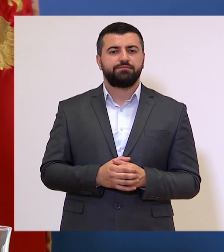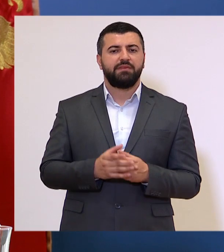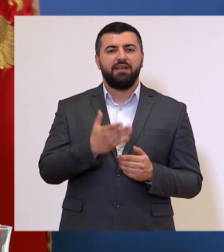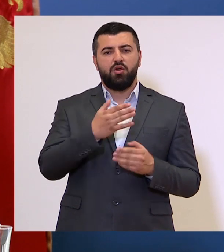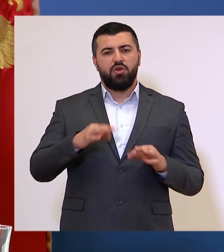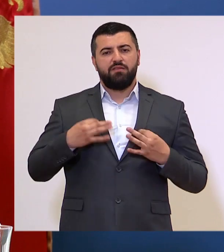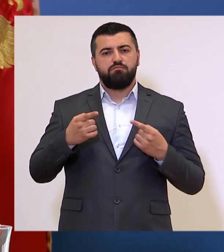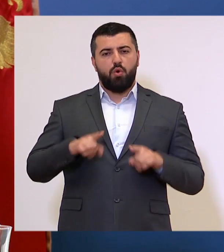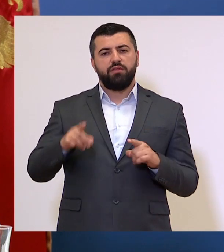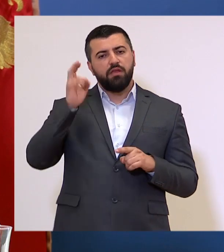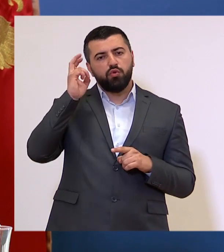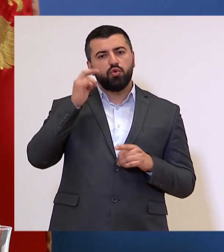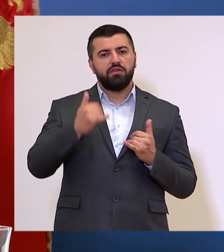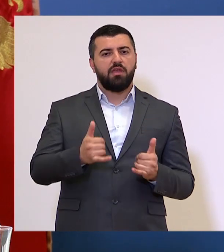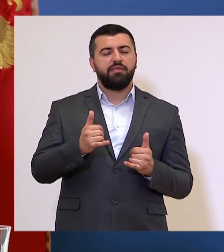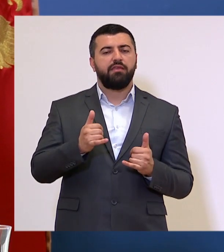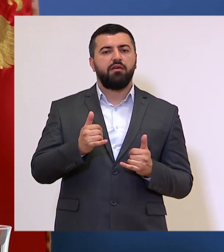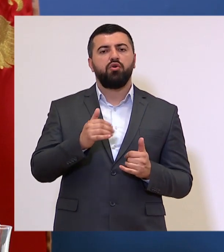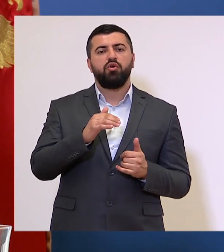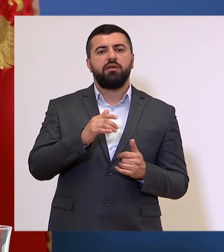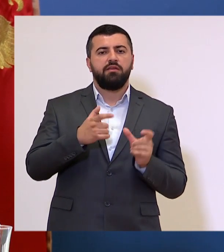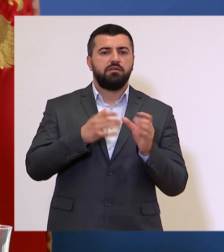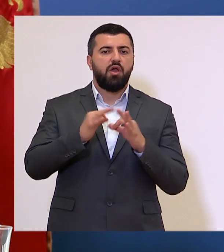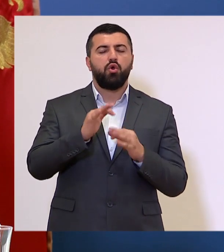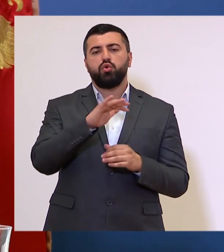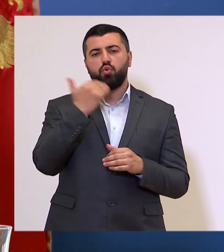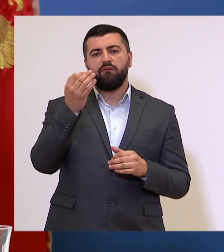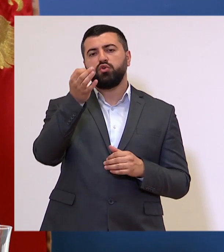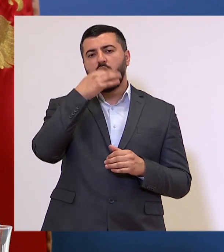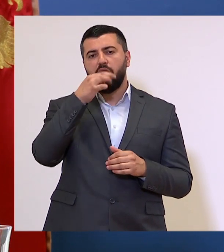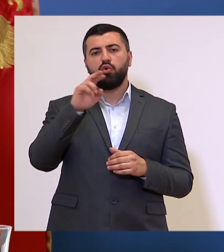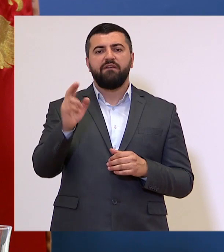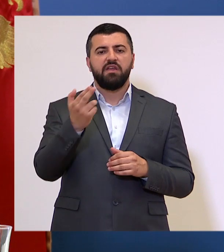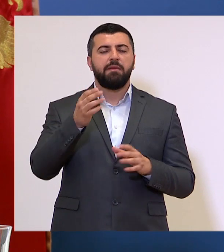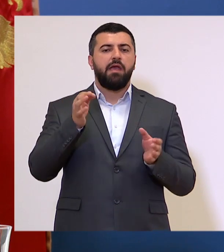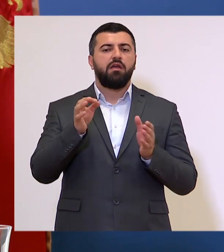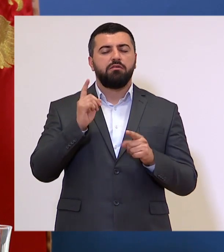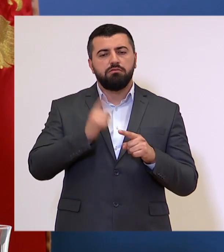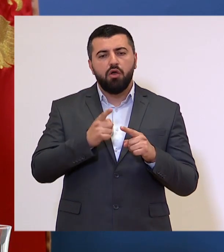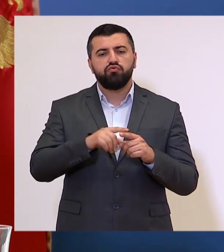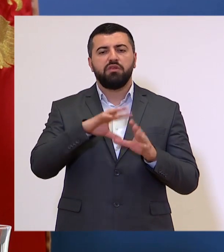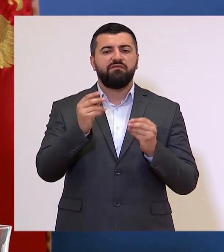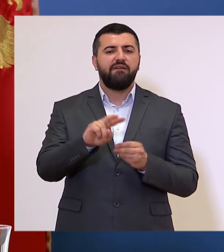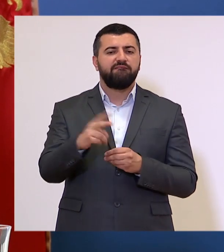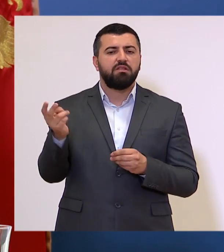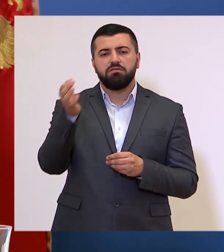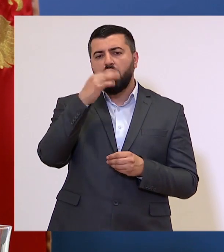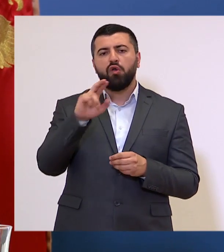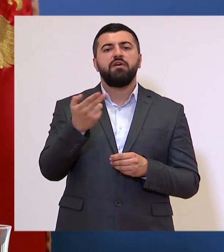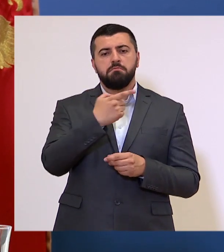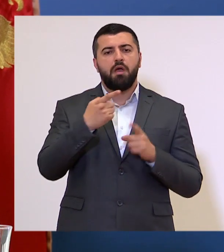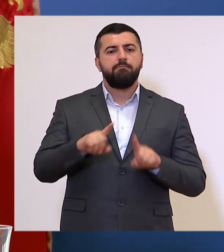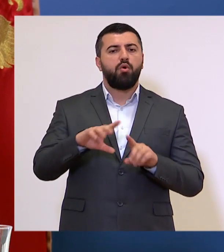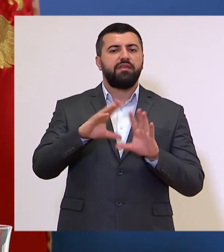Zdravstveni sistem u Crnoj Gori je u ovom momentu snabdeven sa dovoljnom količinom i specifičnih i ostalih lijekova